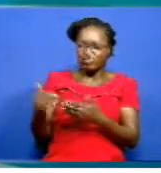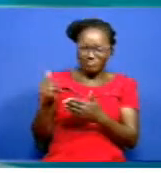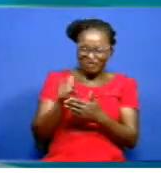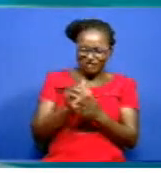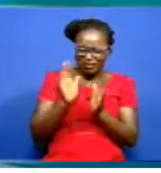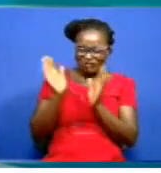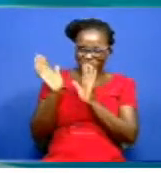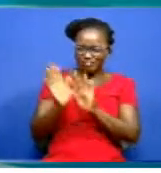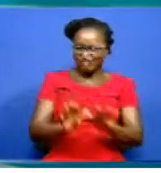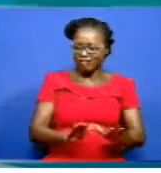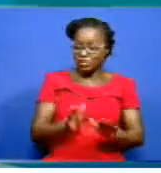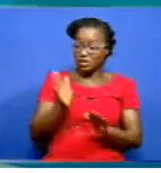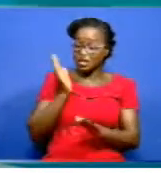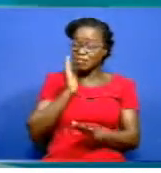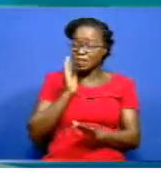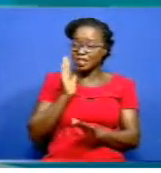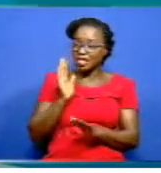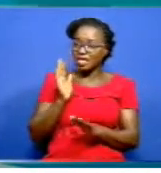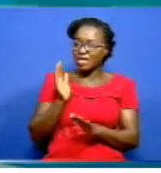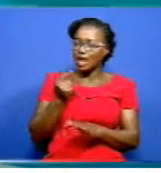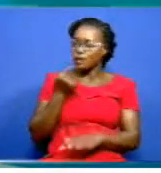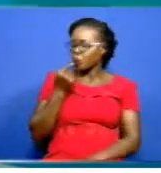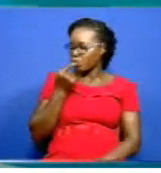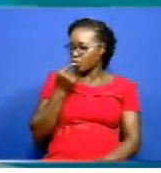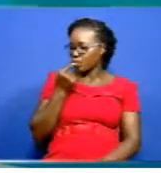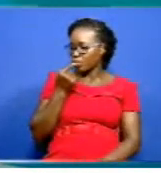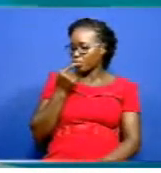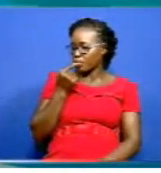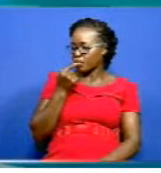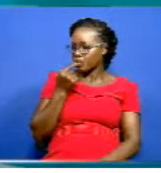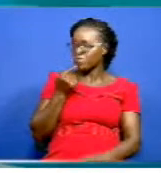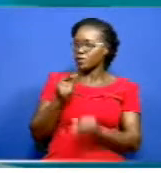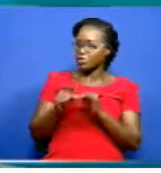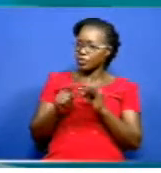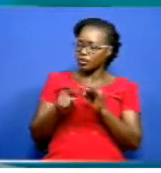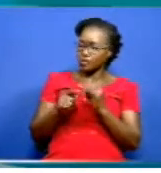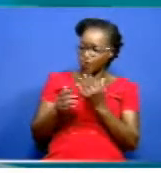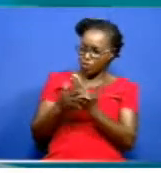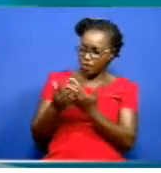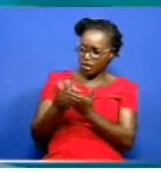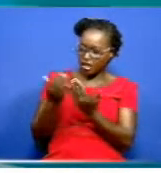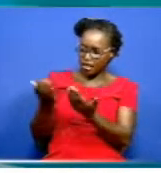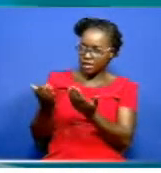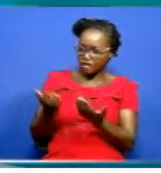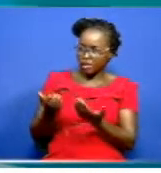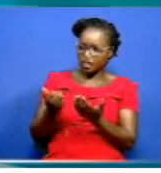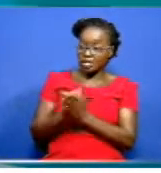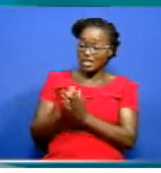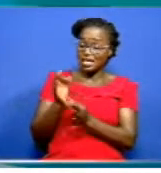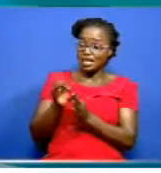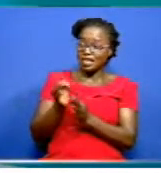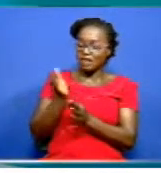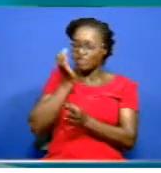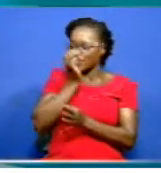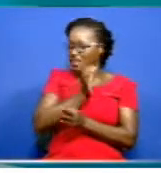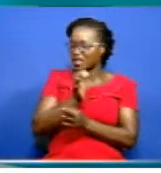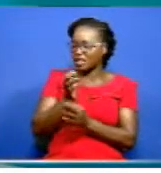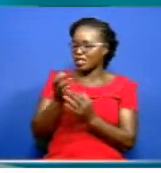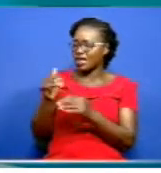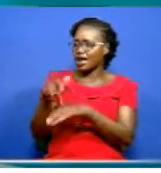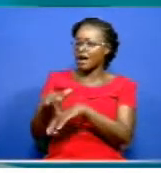mama yake. Mtoto kama huyo anahitaji kunyonya, anahitaji kuangaliwa. Akikuwa neglected,